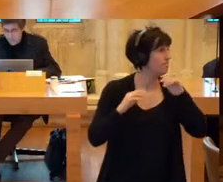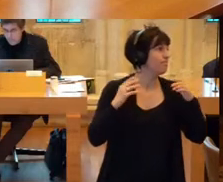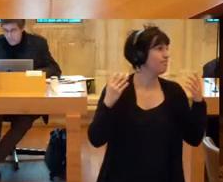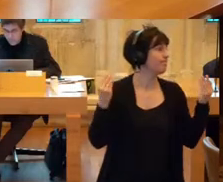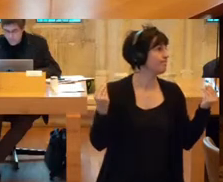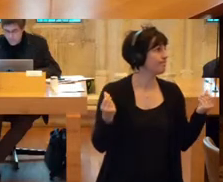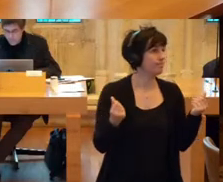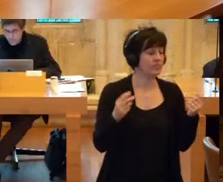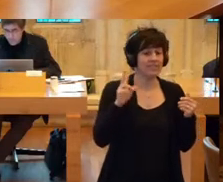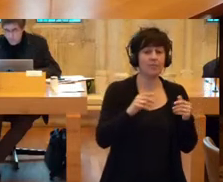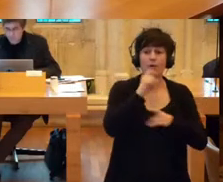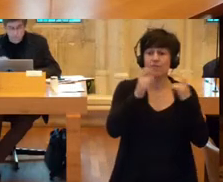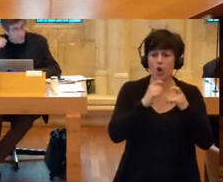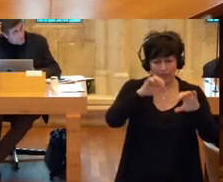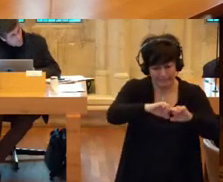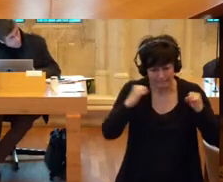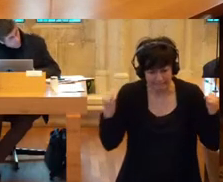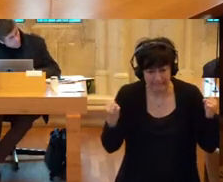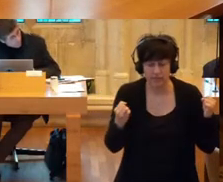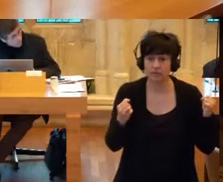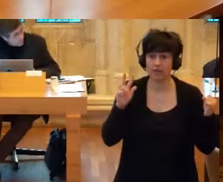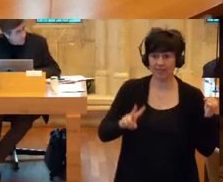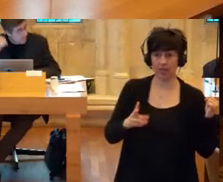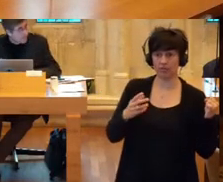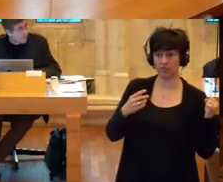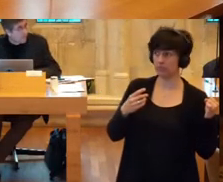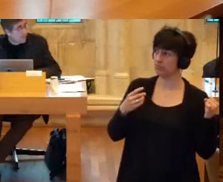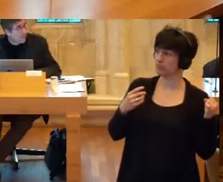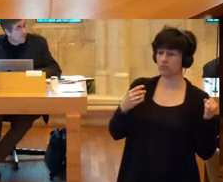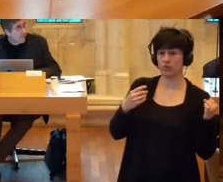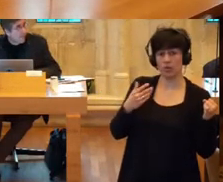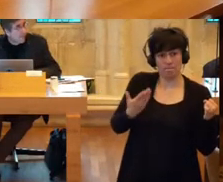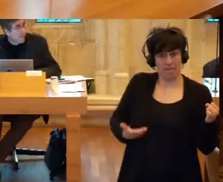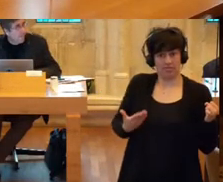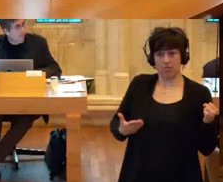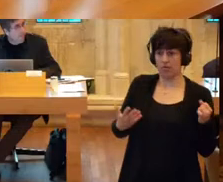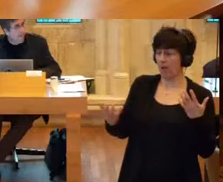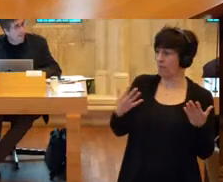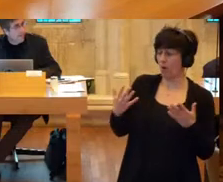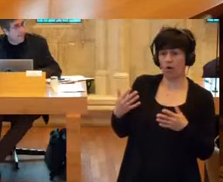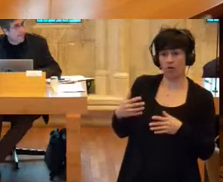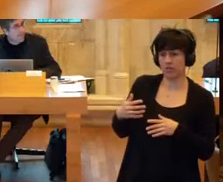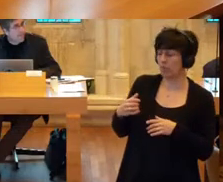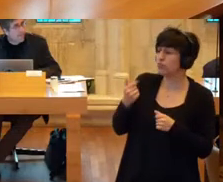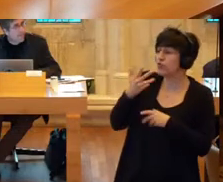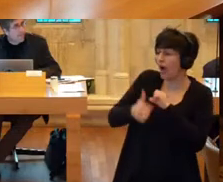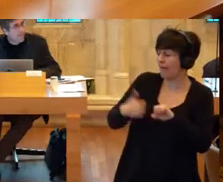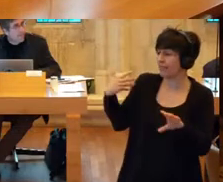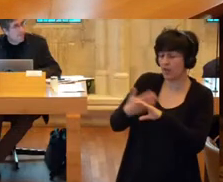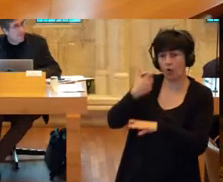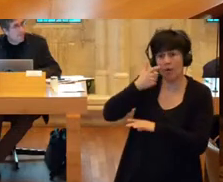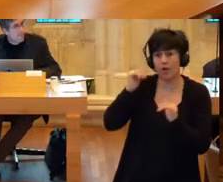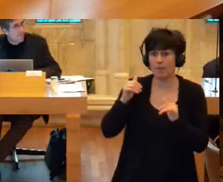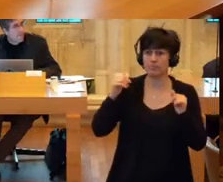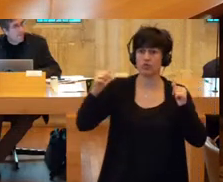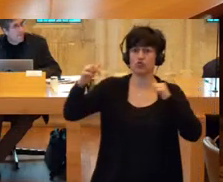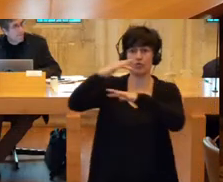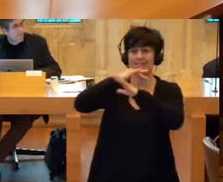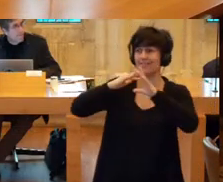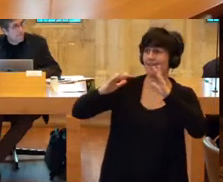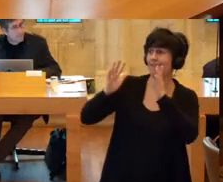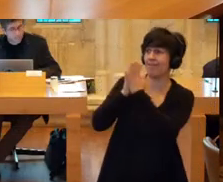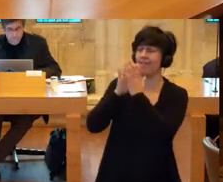parmi cette augmentation de violence, sachant que nous sommes une société objectivement plus violente qu'elle ne l'était encore il y a quelques années, on a en